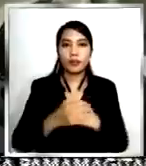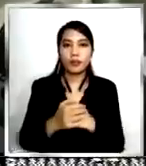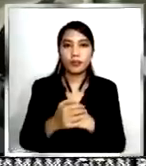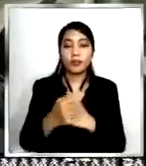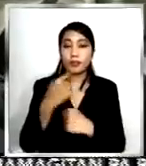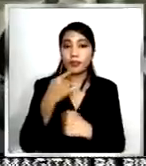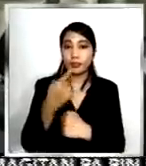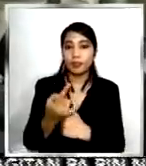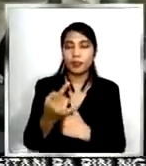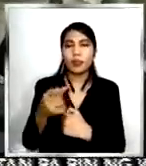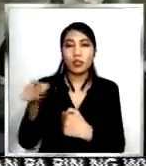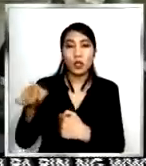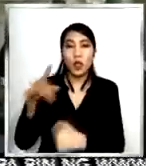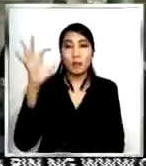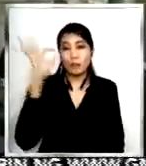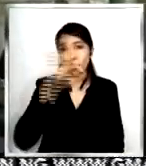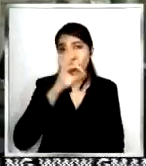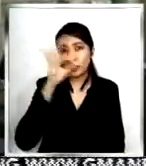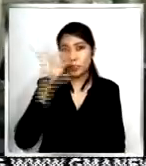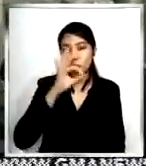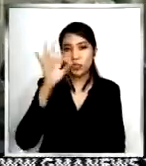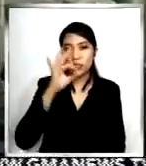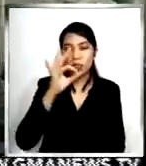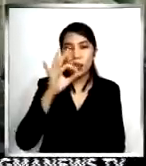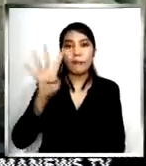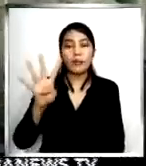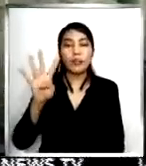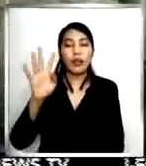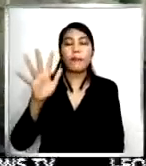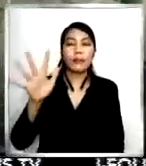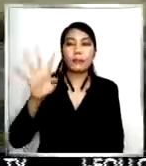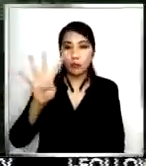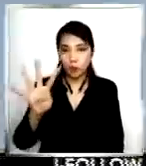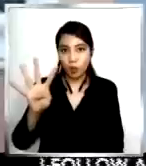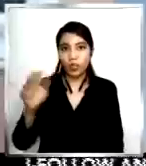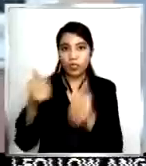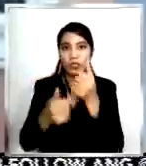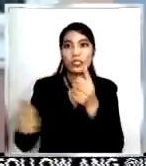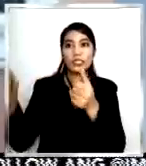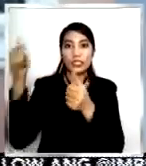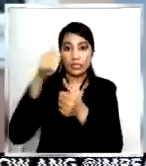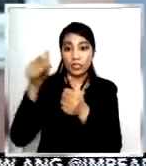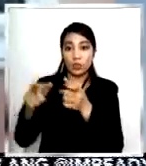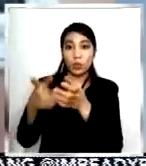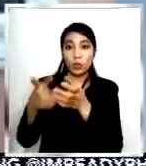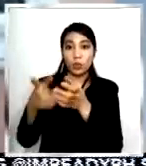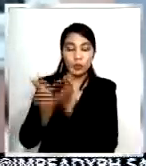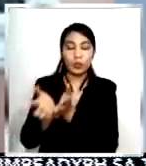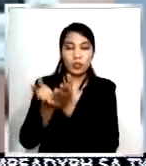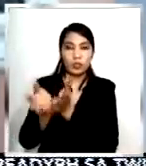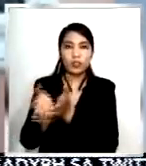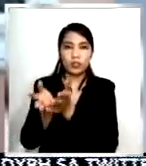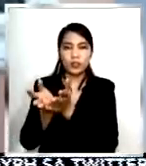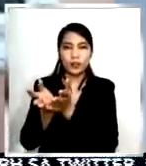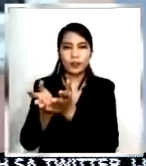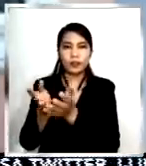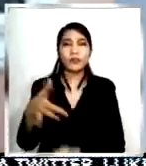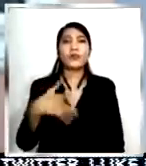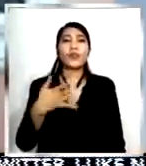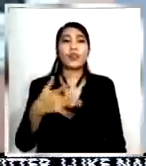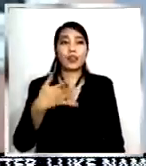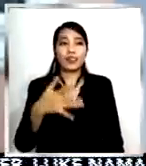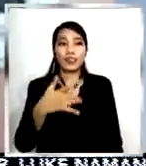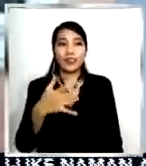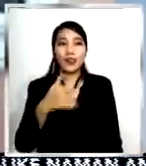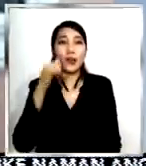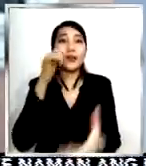ang 45 taong gulang na chief officer ng nawawalang cargo ship. Emosyonal si Catherine, ang asawa ng nailigtas na Pinoy